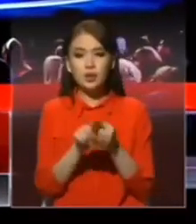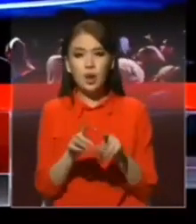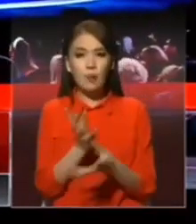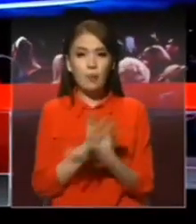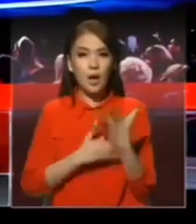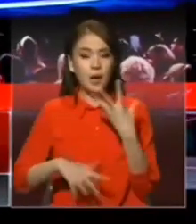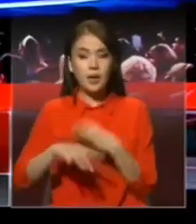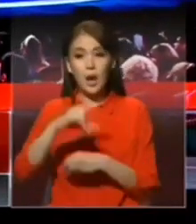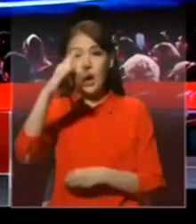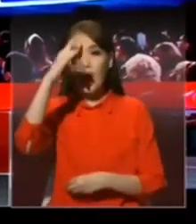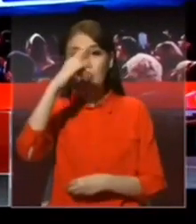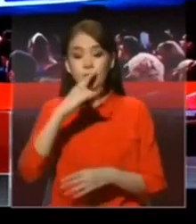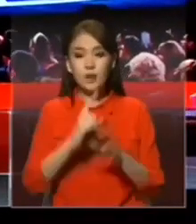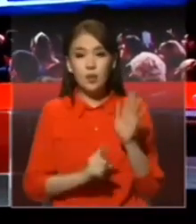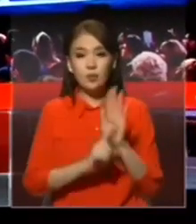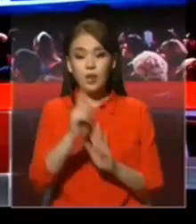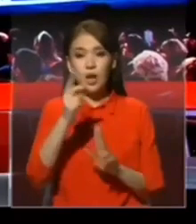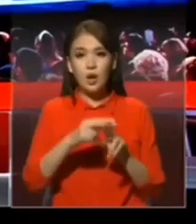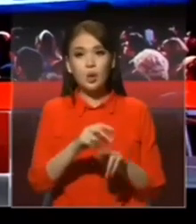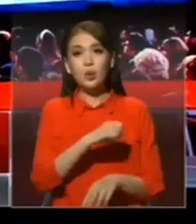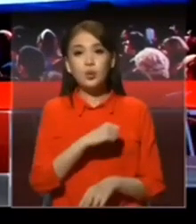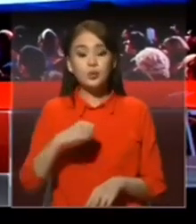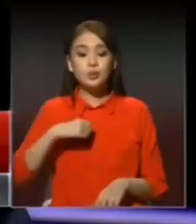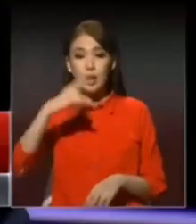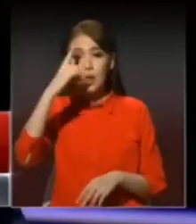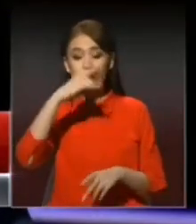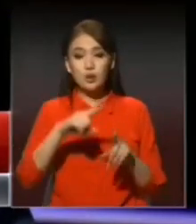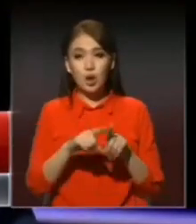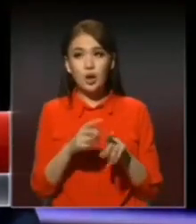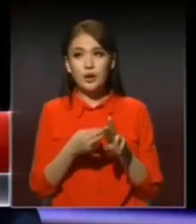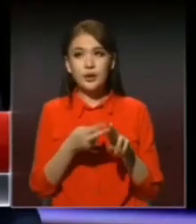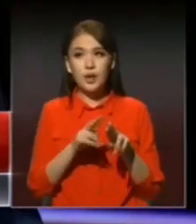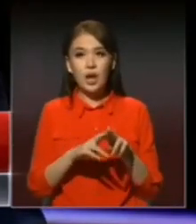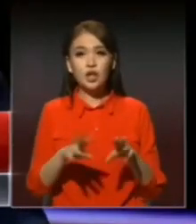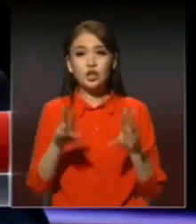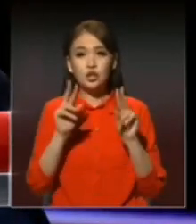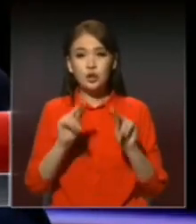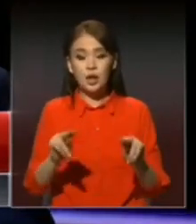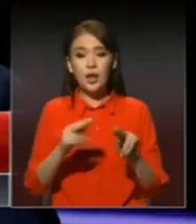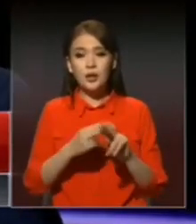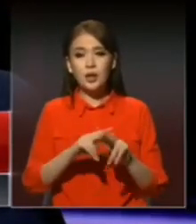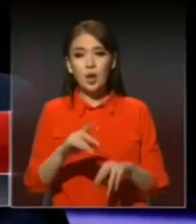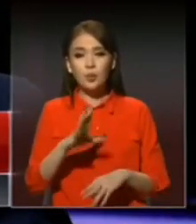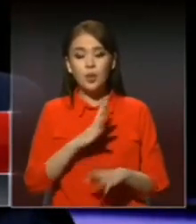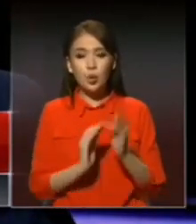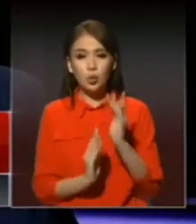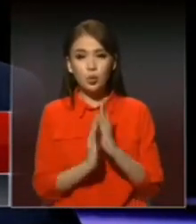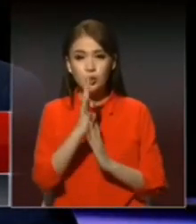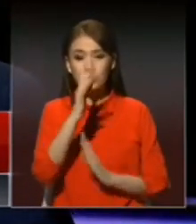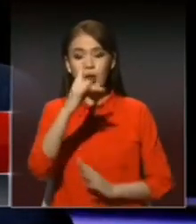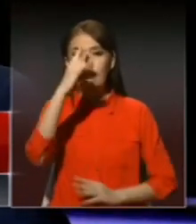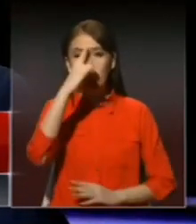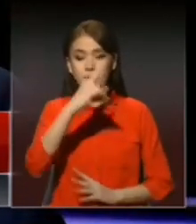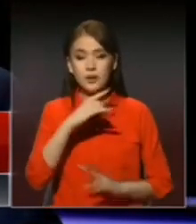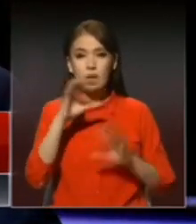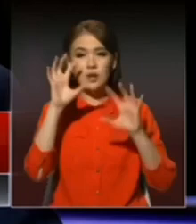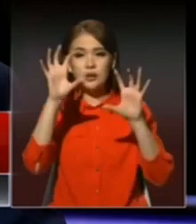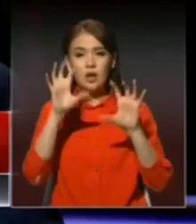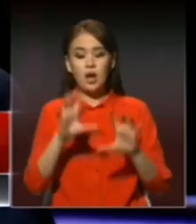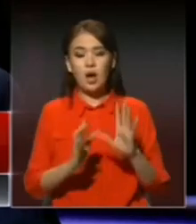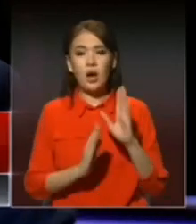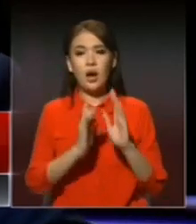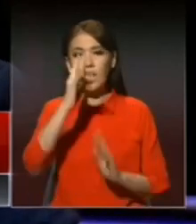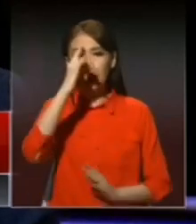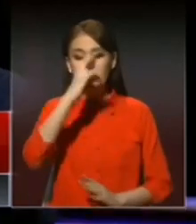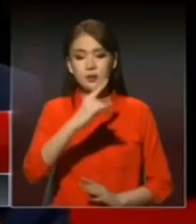барлығы қазір қазақ болып кеткен. Тіпті біздің өзіміздің қазақ болып кеттік. Ол шындық. Өткенде біздің өскен ортамыз да қазақ, ұстанатын салт-дәстүріміз де қазақ,